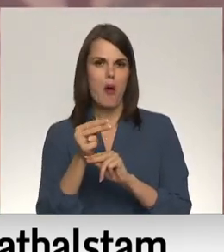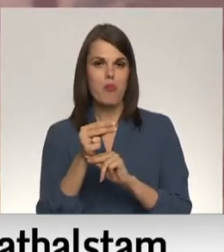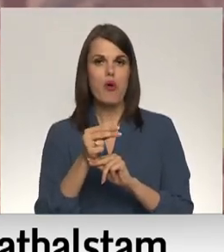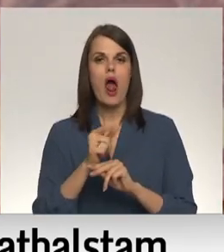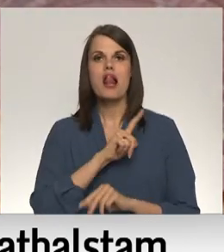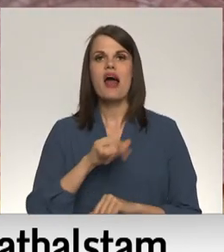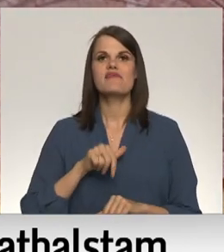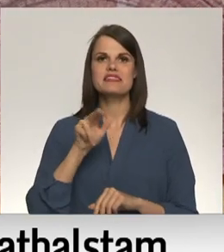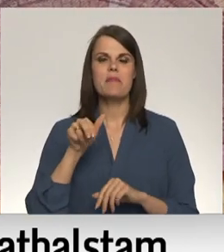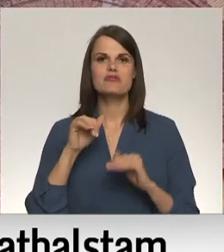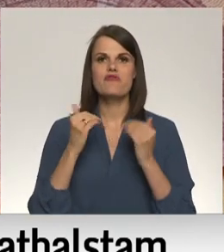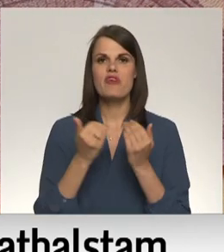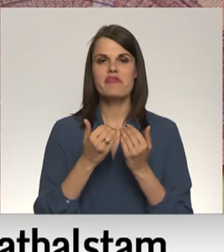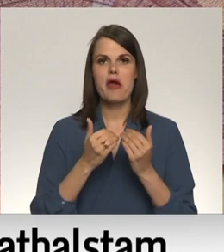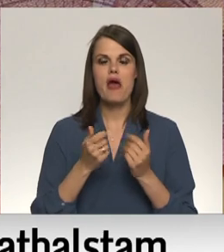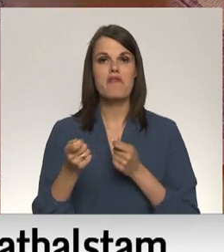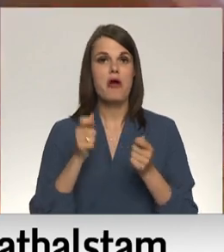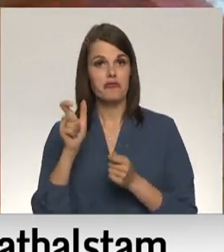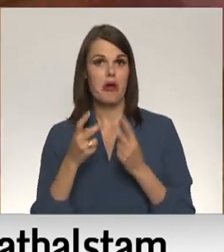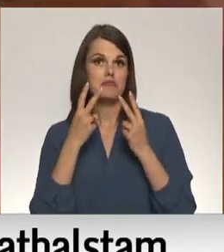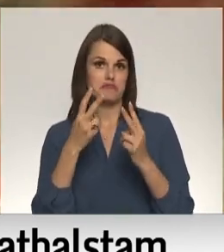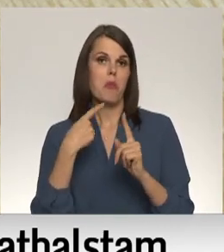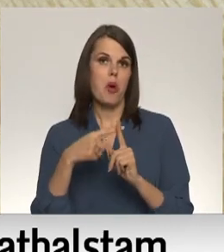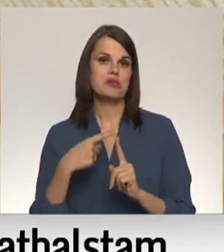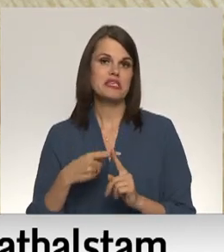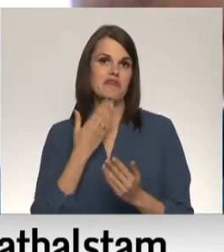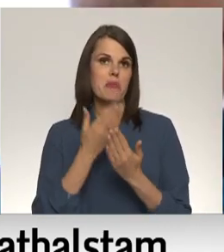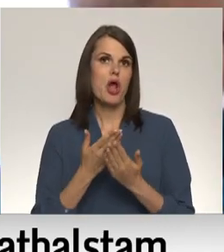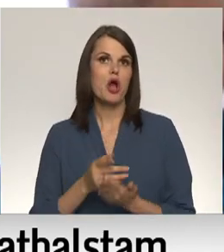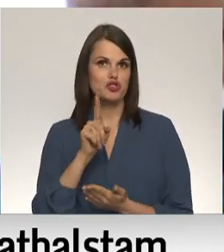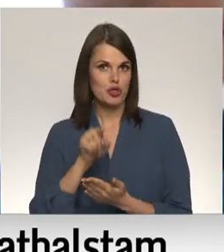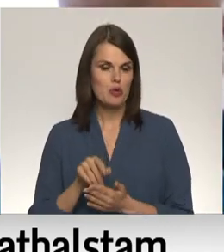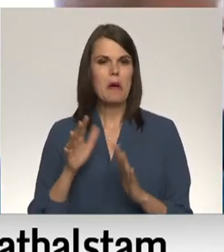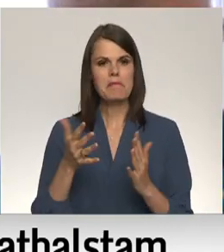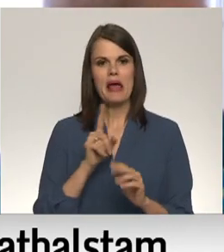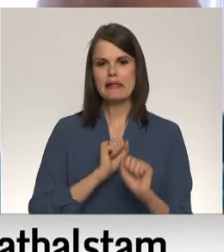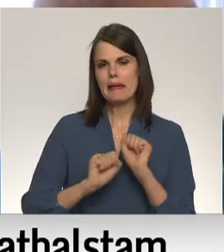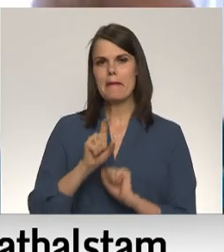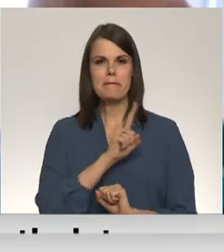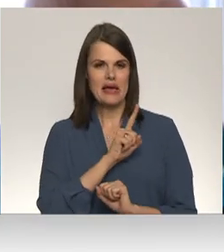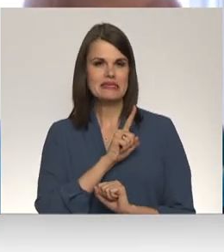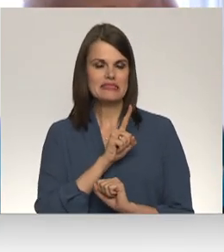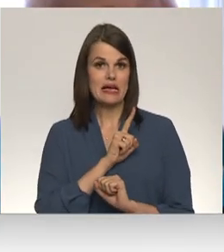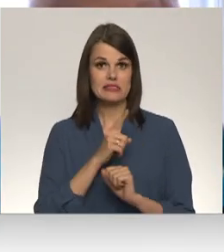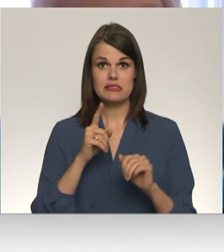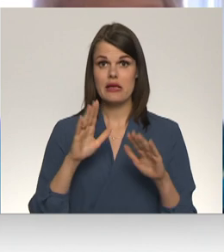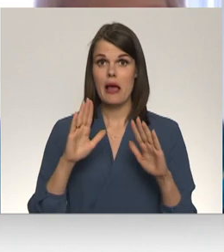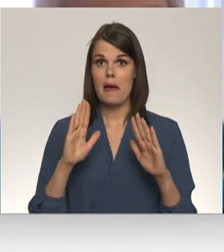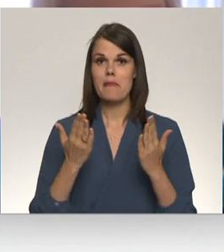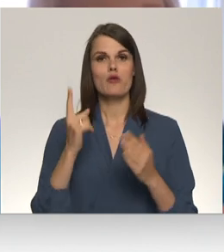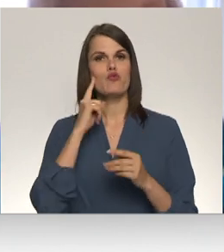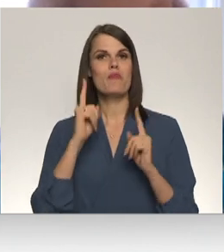pensionāru federācijas vadītāji uz priešlikumiem raugās pozitīvi, taču piesardzīgi. Vai tagad ne tik vien šogad, bet arī